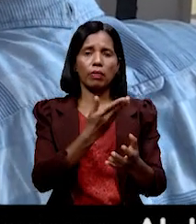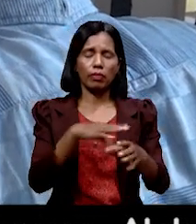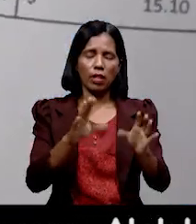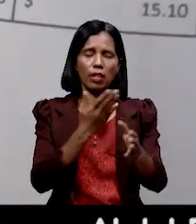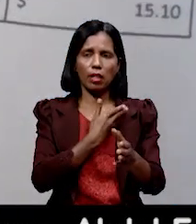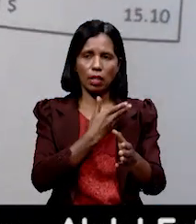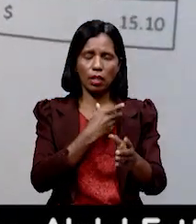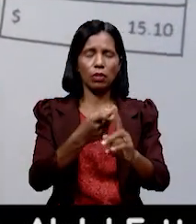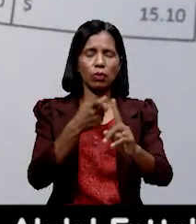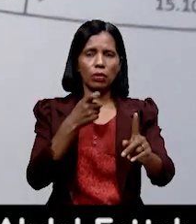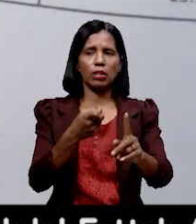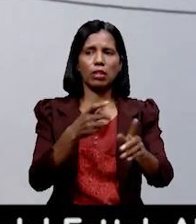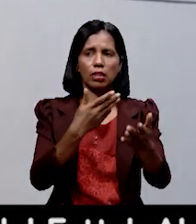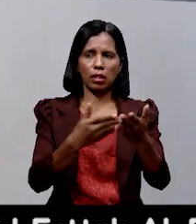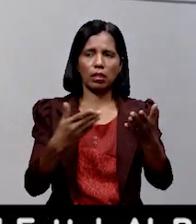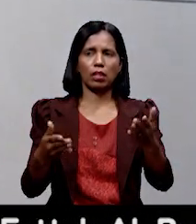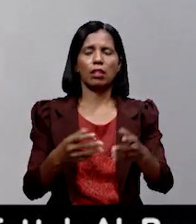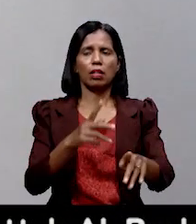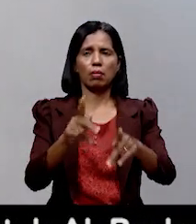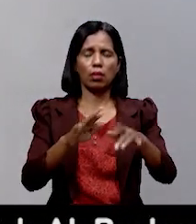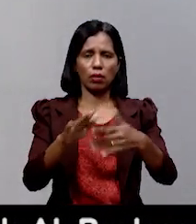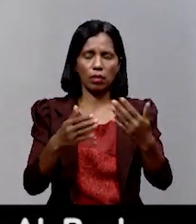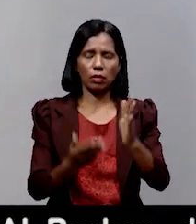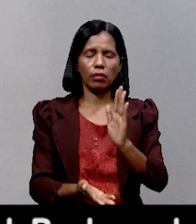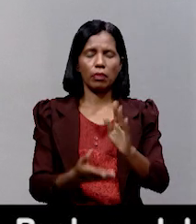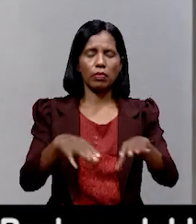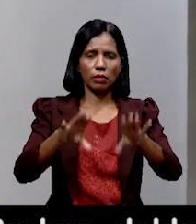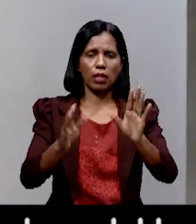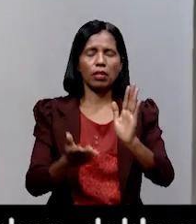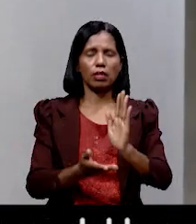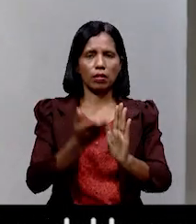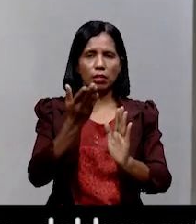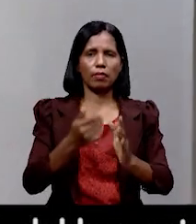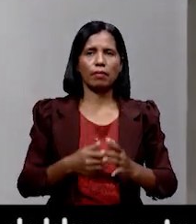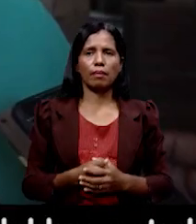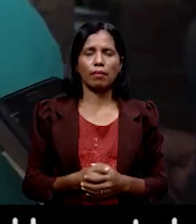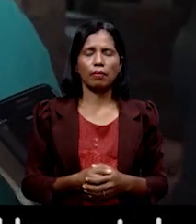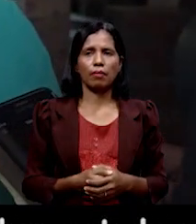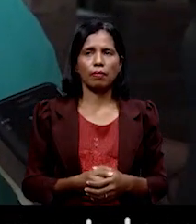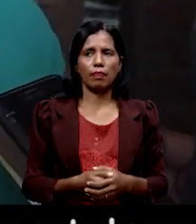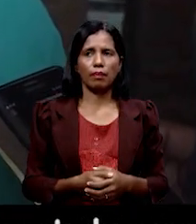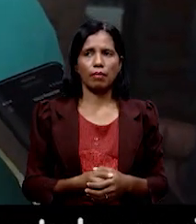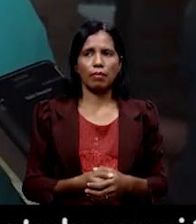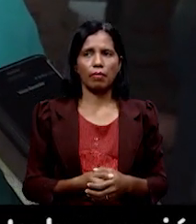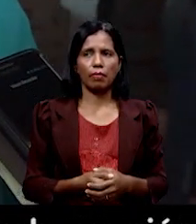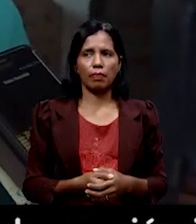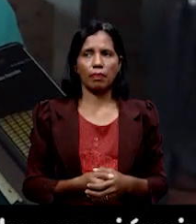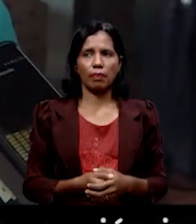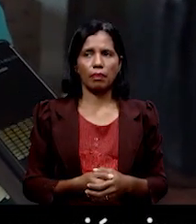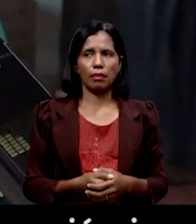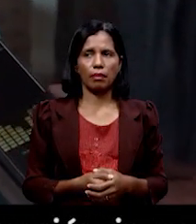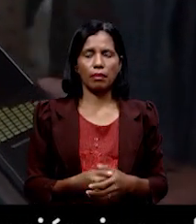ka supplier, no folin kada contentor mo sae. Akan naik karena ini bukan cuma di kita aja, sudah